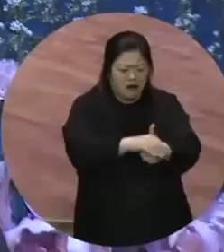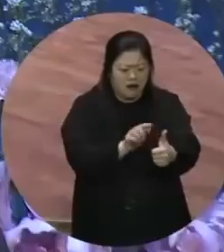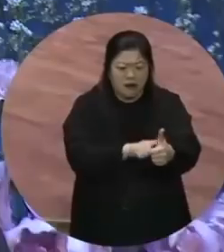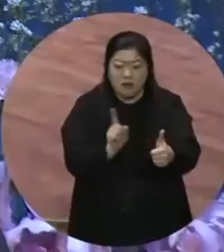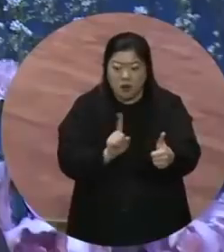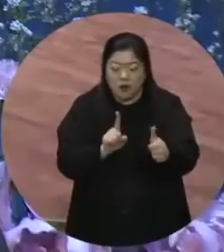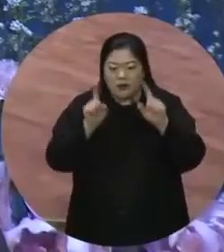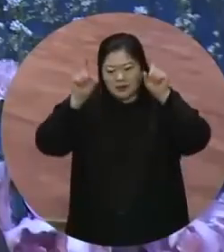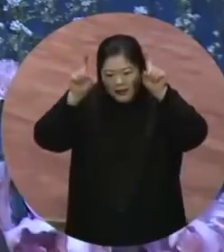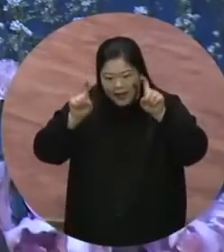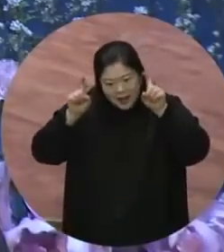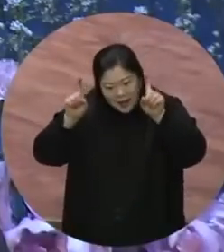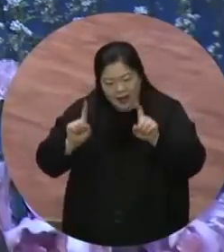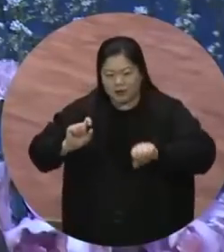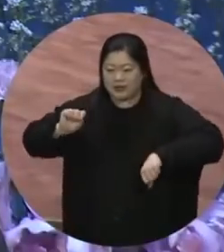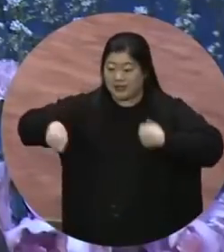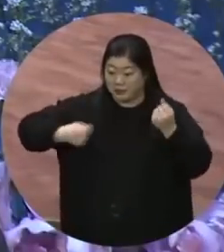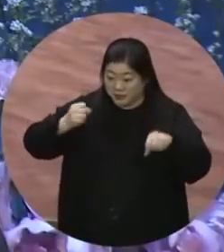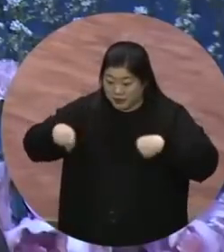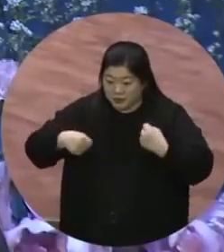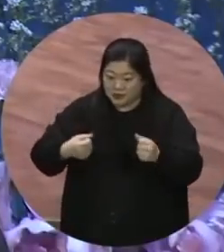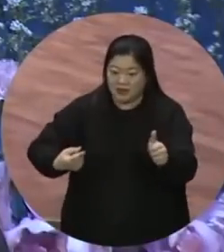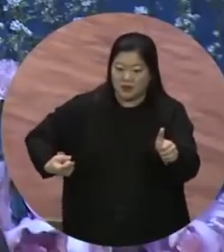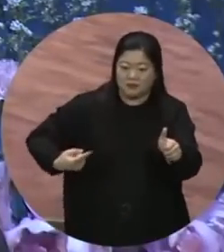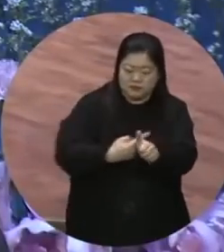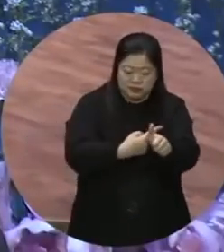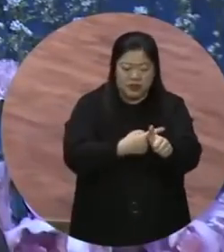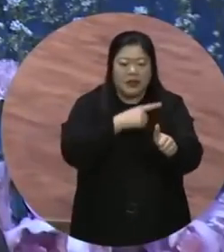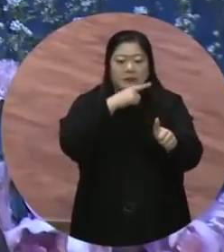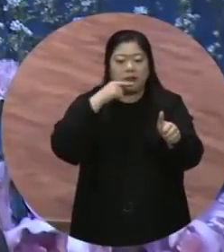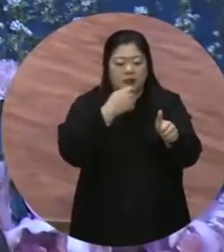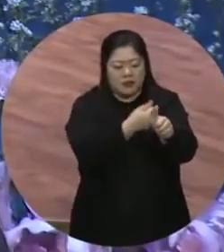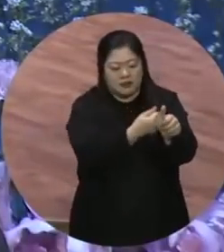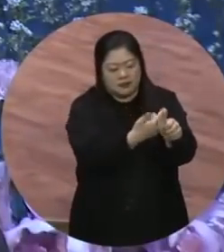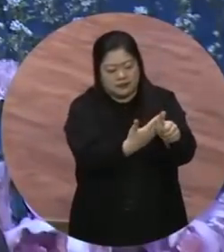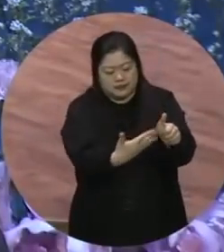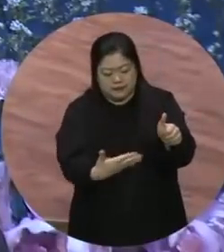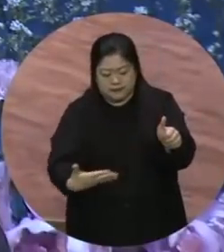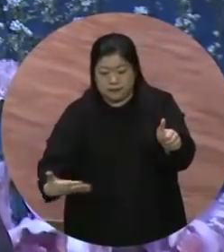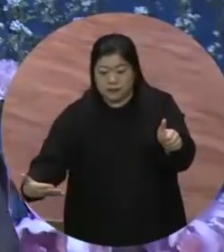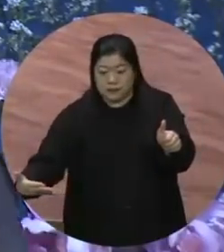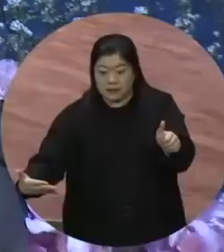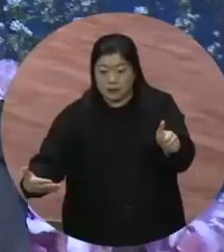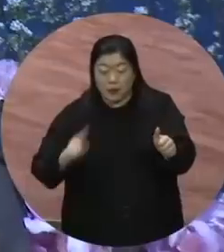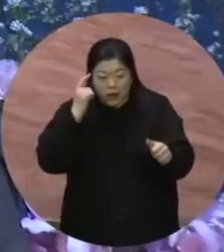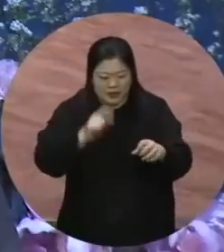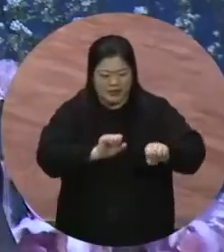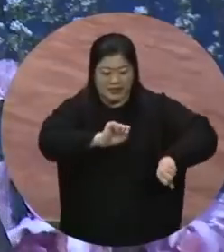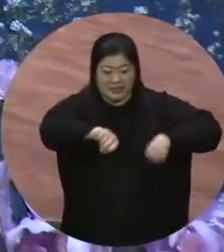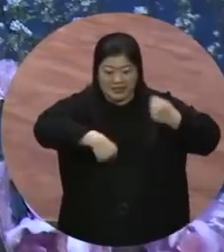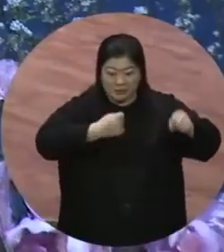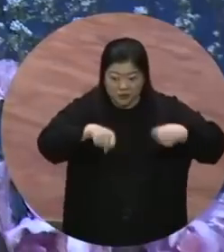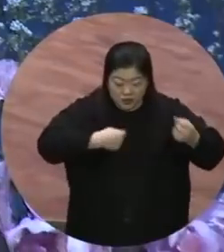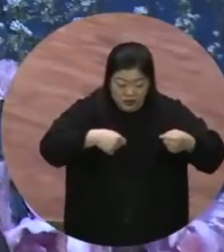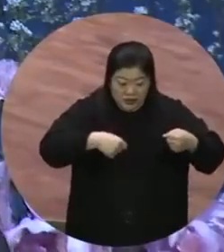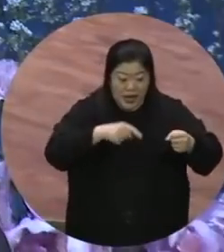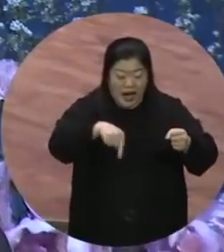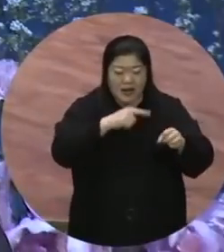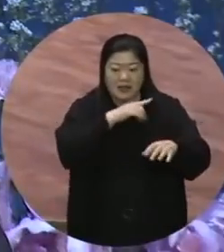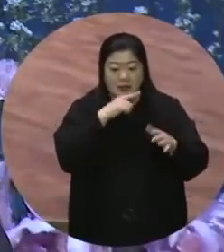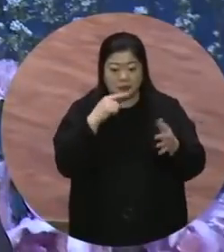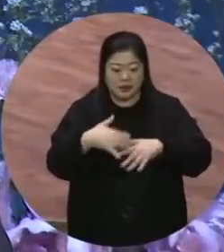죄의 대가로 짐승을 잡아라. 짐승을 잡는데 모든 짐승들 속에 피가 있다. 생명에는 피가 있기